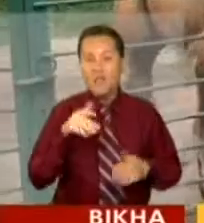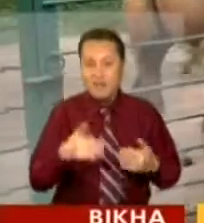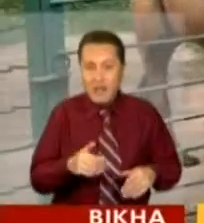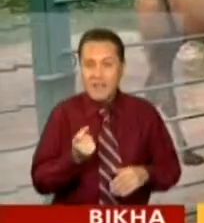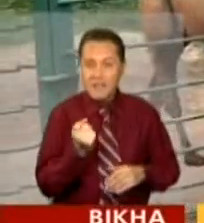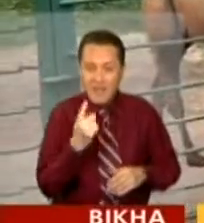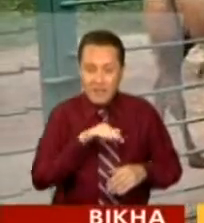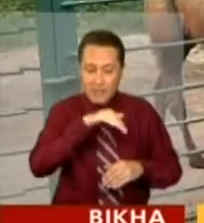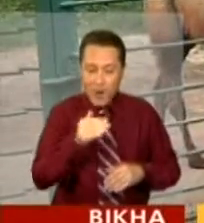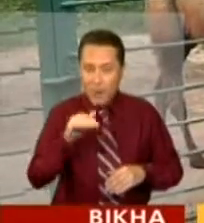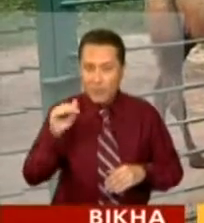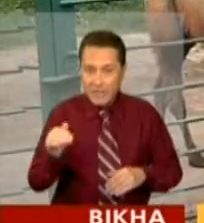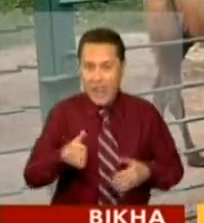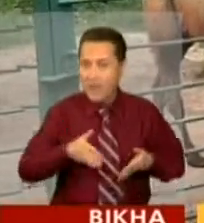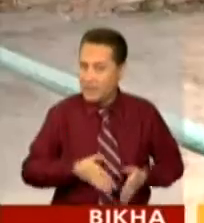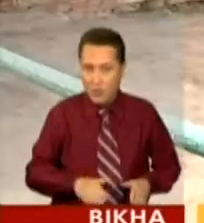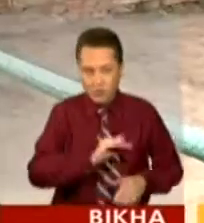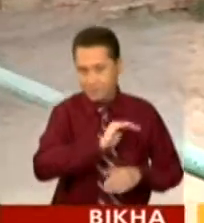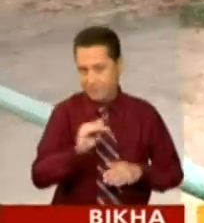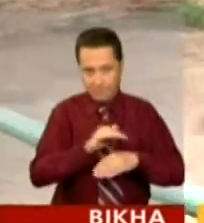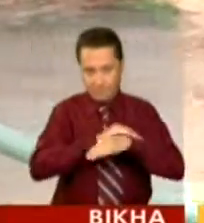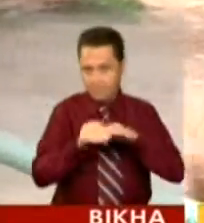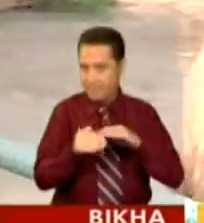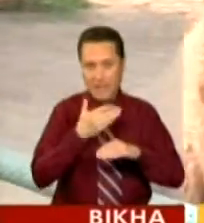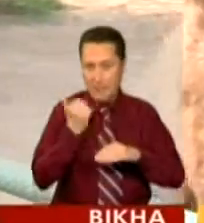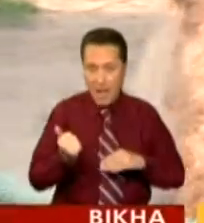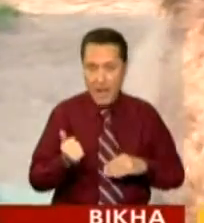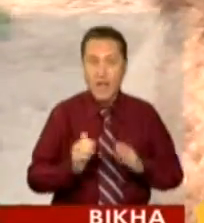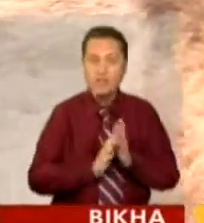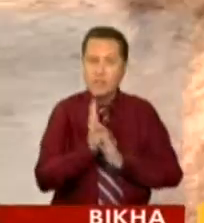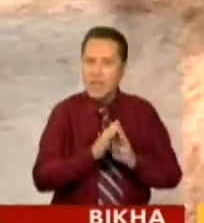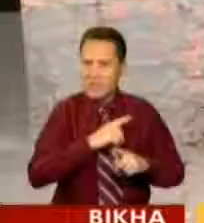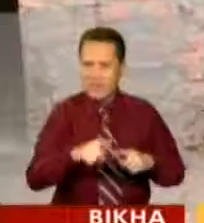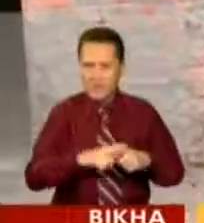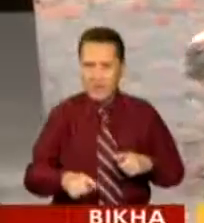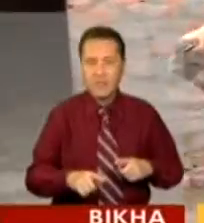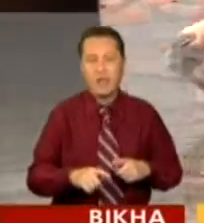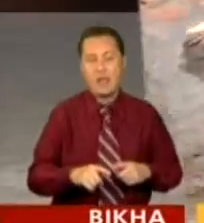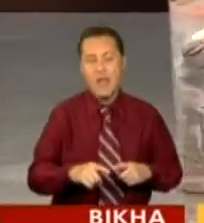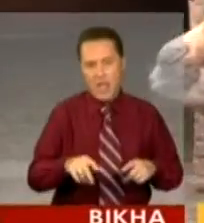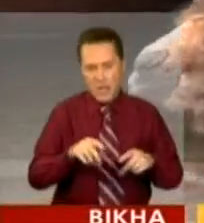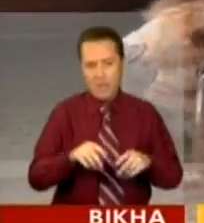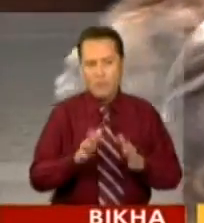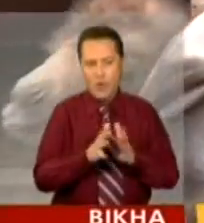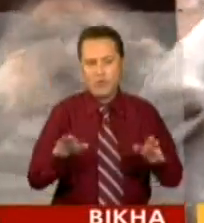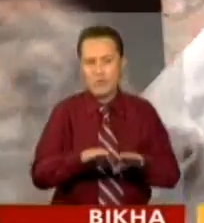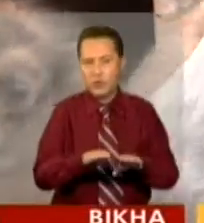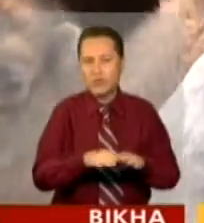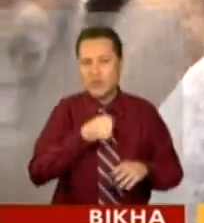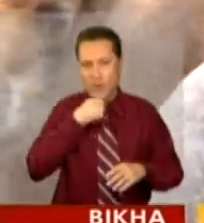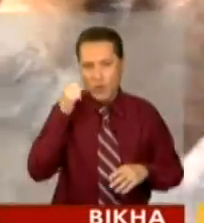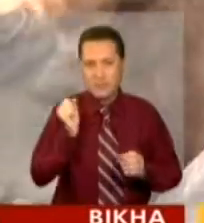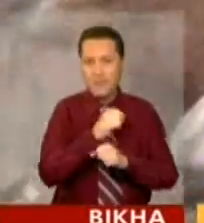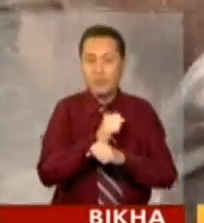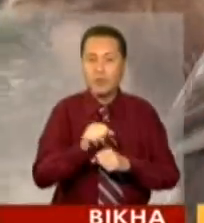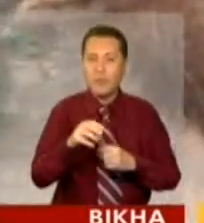з'явилися вирубки яких від народження тварини не мають маля швидко зростає чимраз більше схожий на дорослого верблюда споживає лише